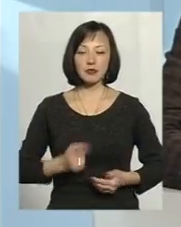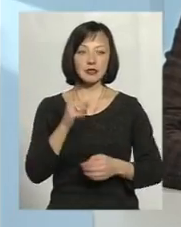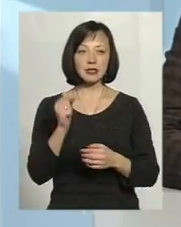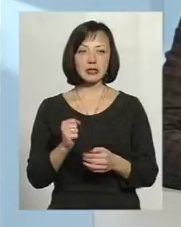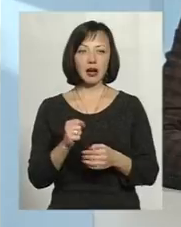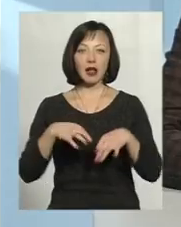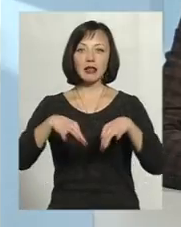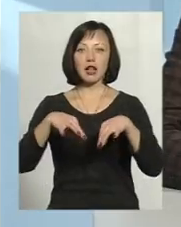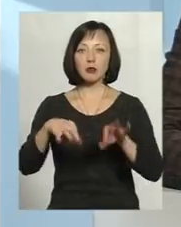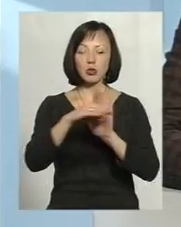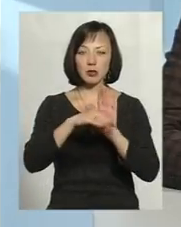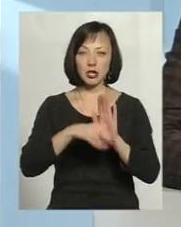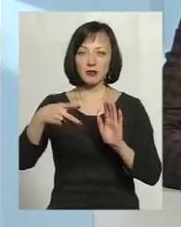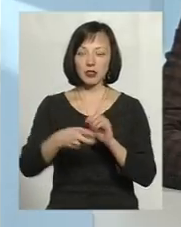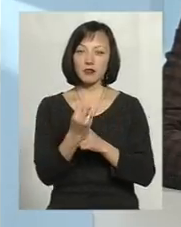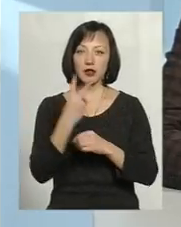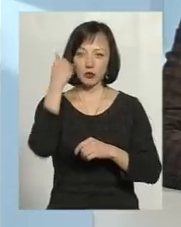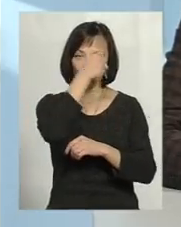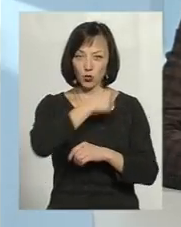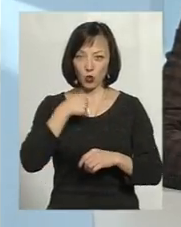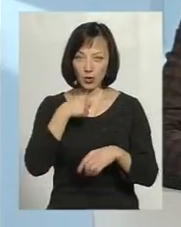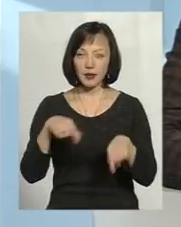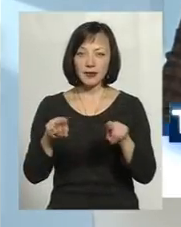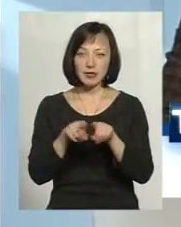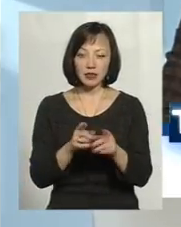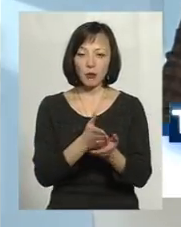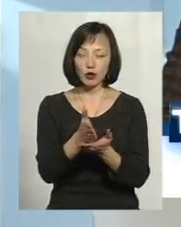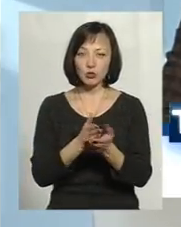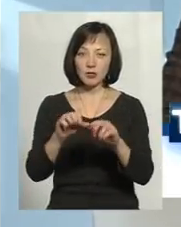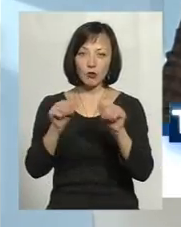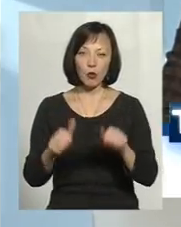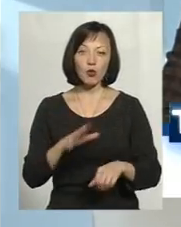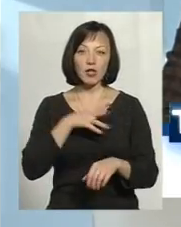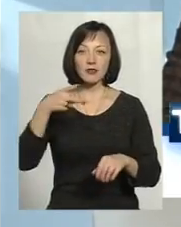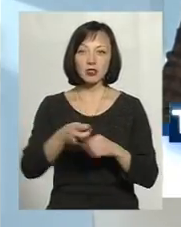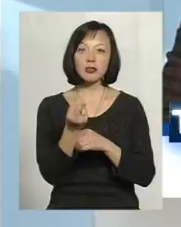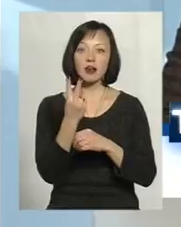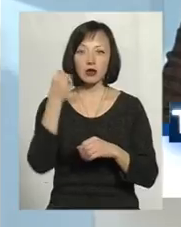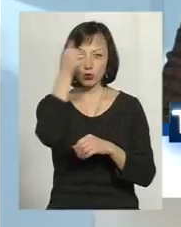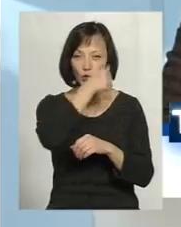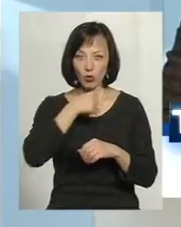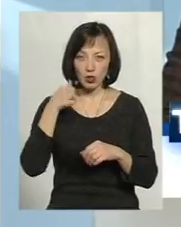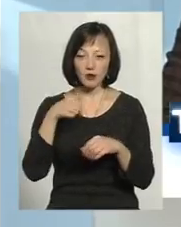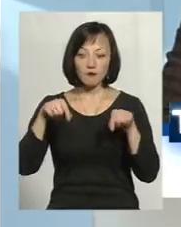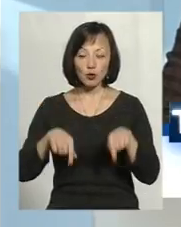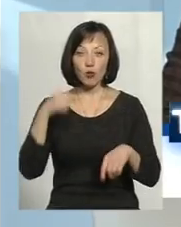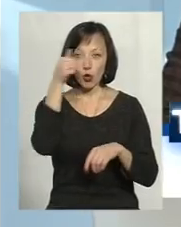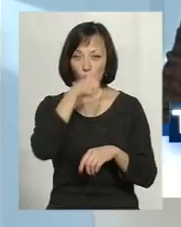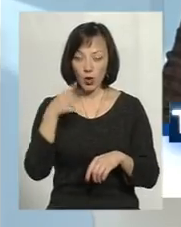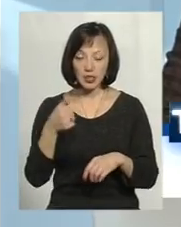мережею 2012 року. Насправді, всі ті маршрути, які сформовані, це маршрути, які були сформовані у 2012 році. В цьому році